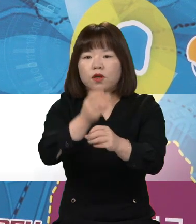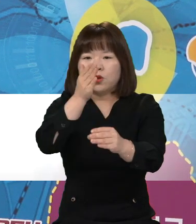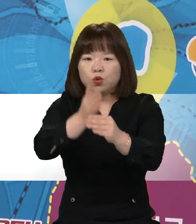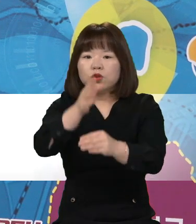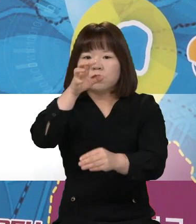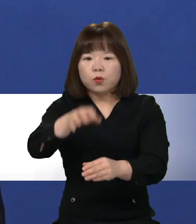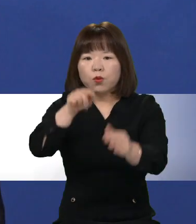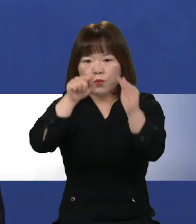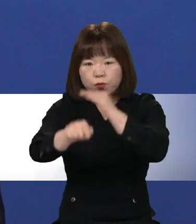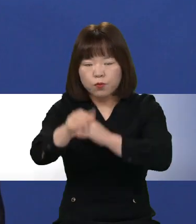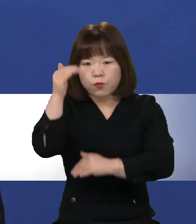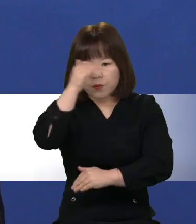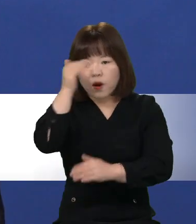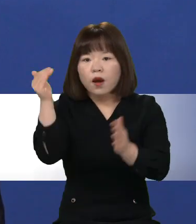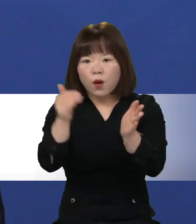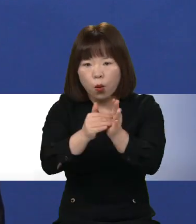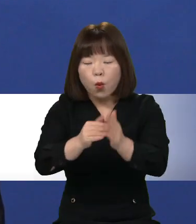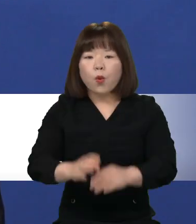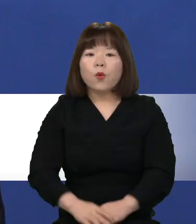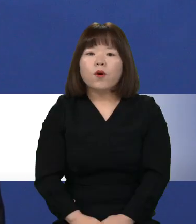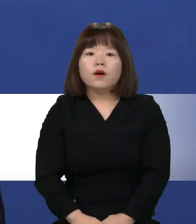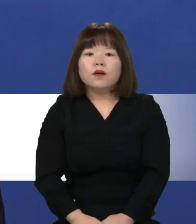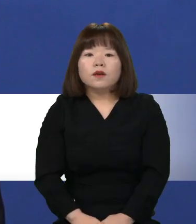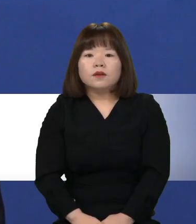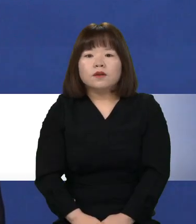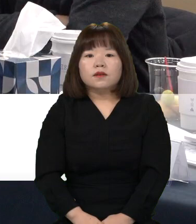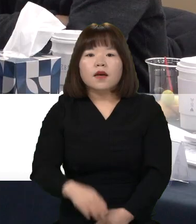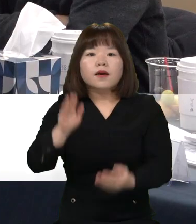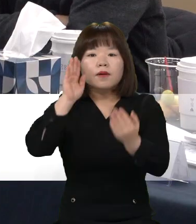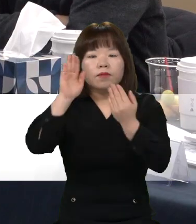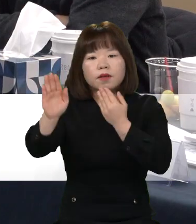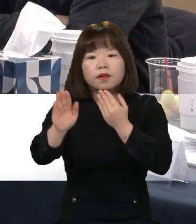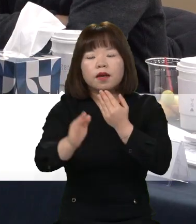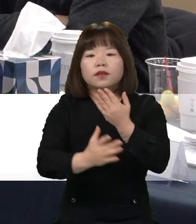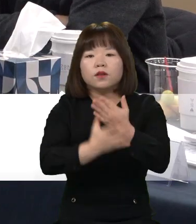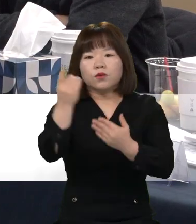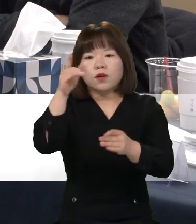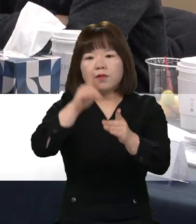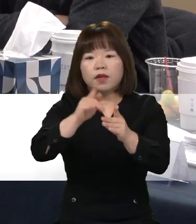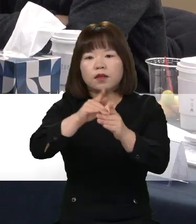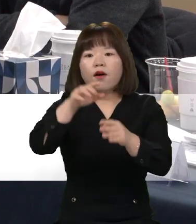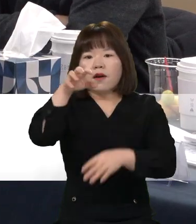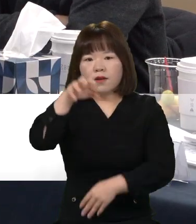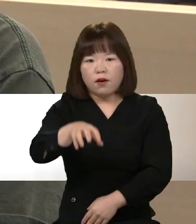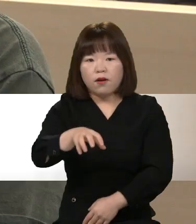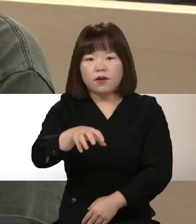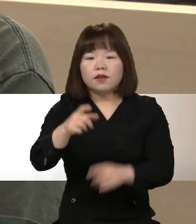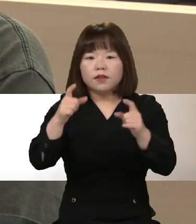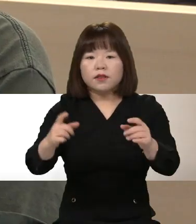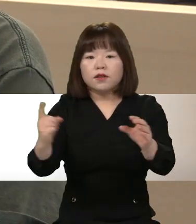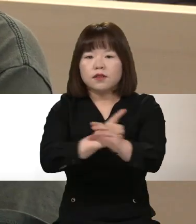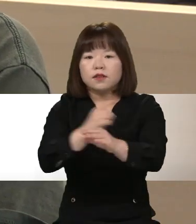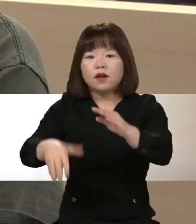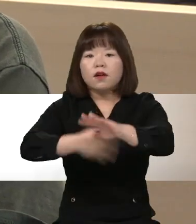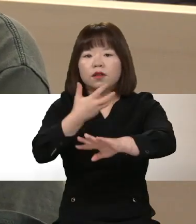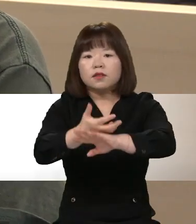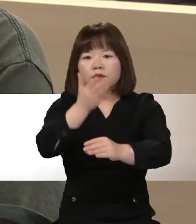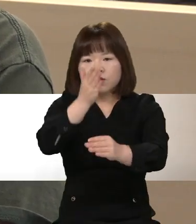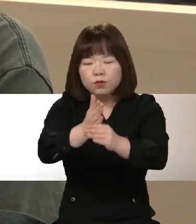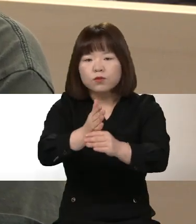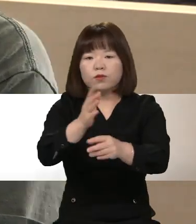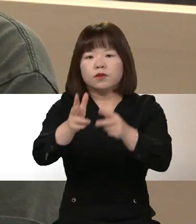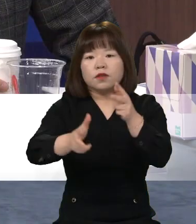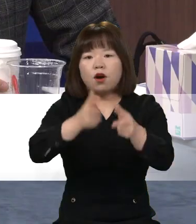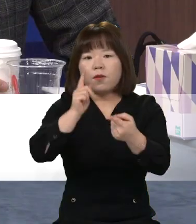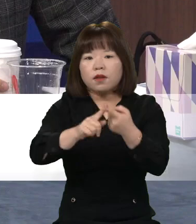거점인 체인지업 그라운드를 함께 방문했으며 포항 테크노파크 내 미래 융합센터에서 지역 디지털 혁신